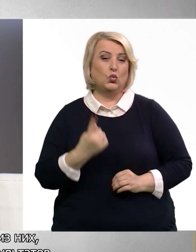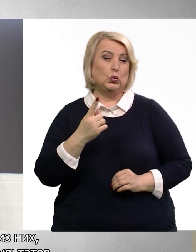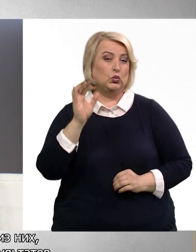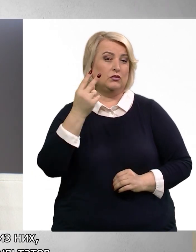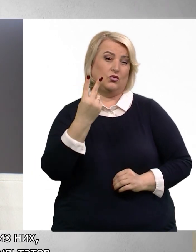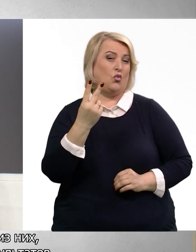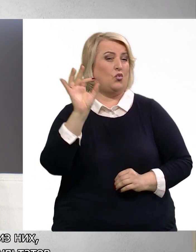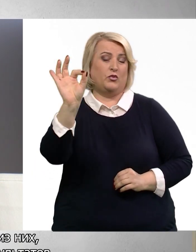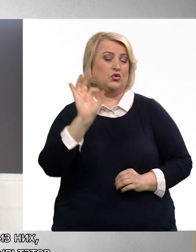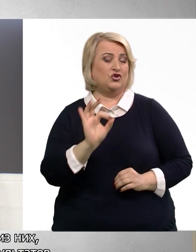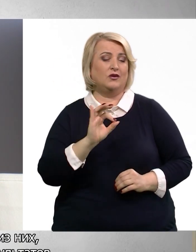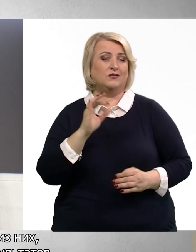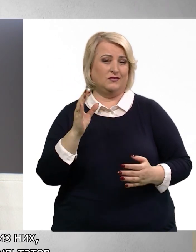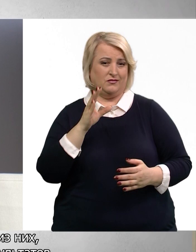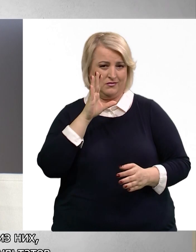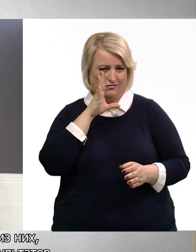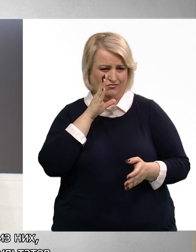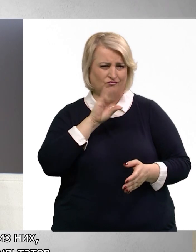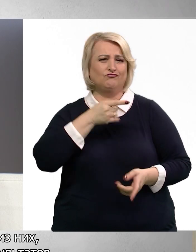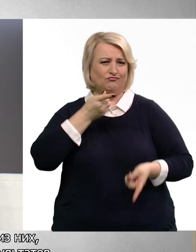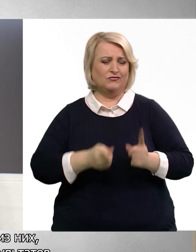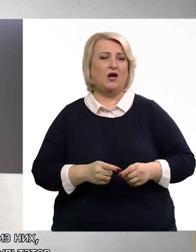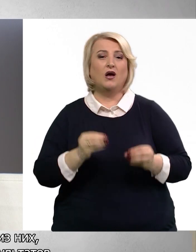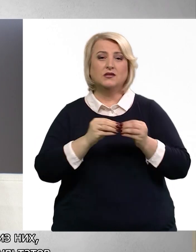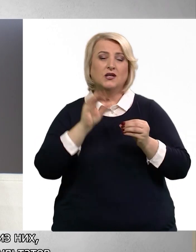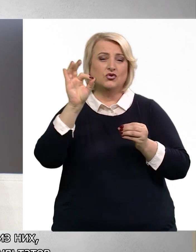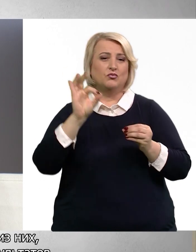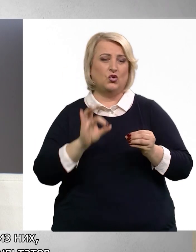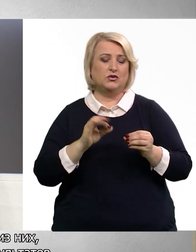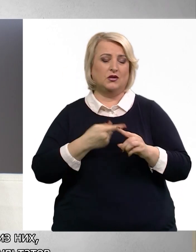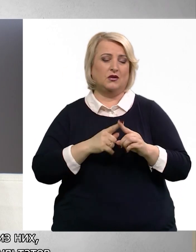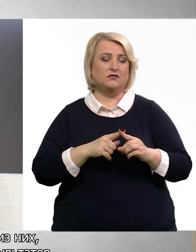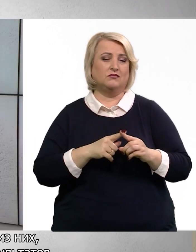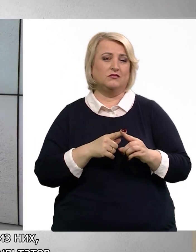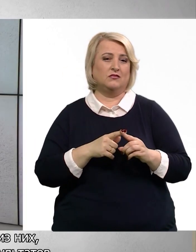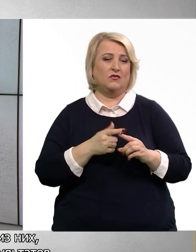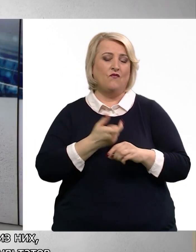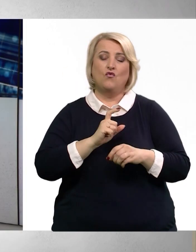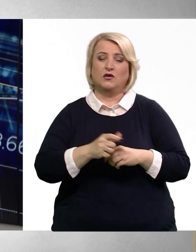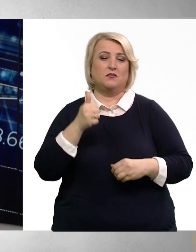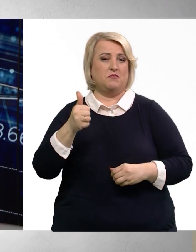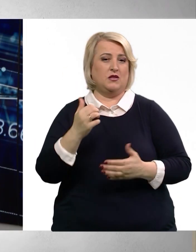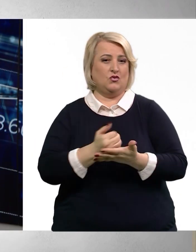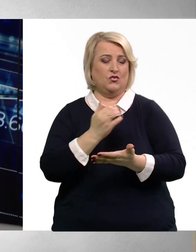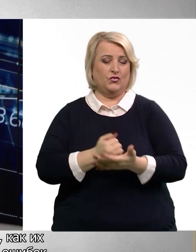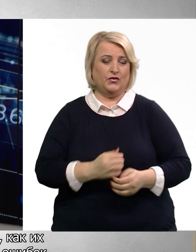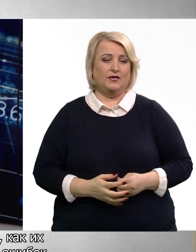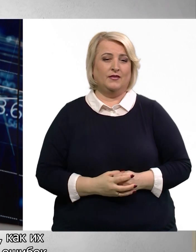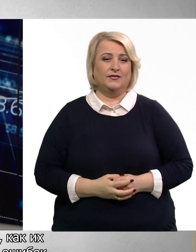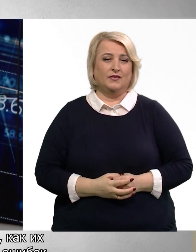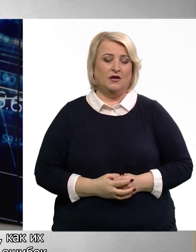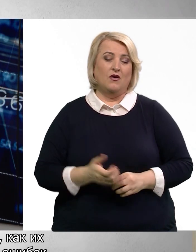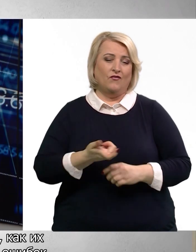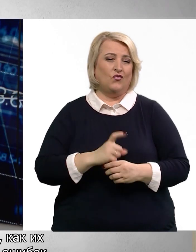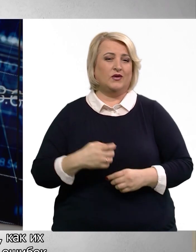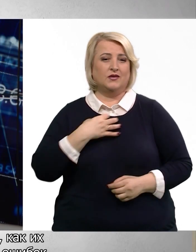1%, 2% reușesc. 10% este o rată de succes foarte bună. Absolut. Și aici este foarte